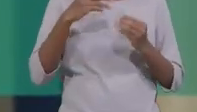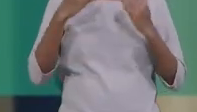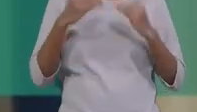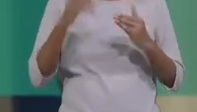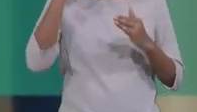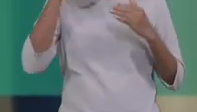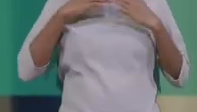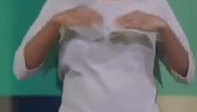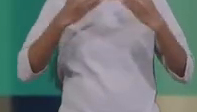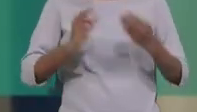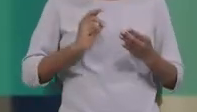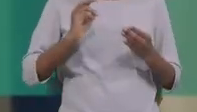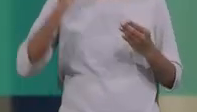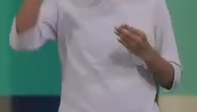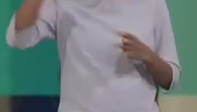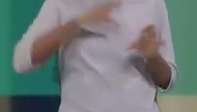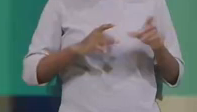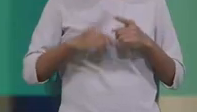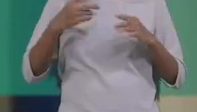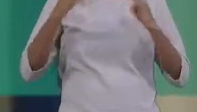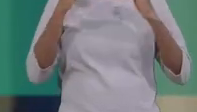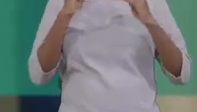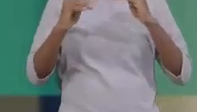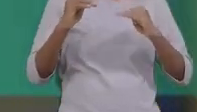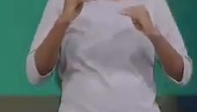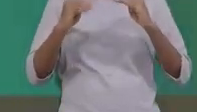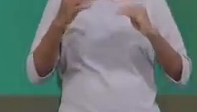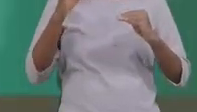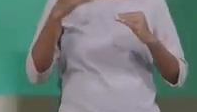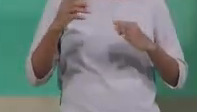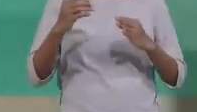Il nous a donné la grâce selon la mesure,